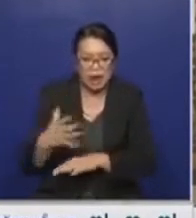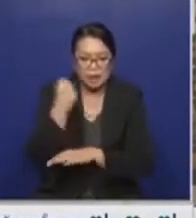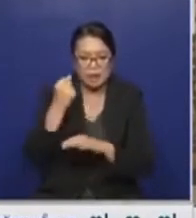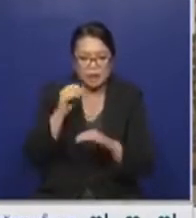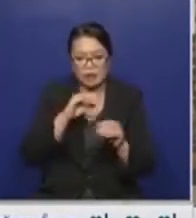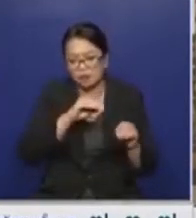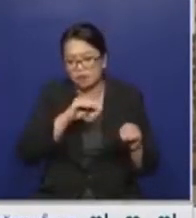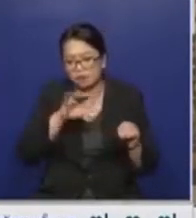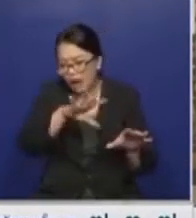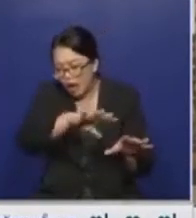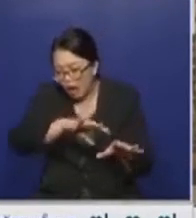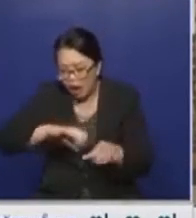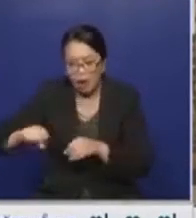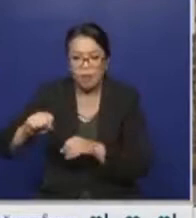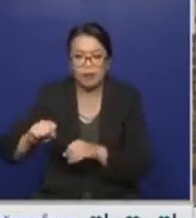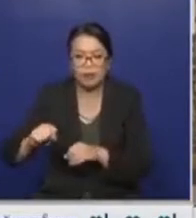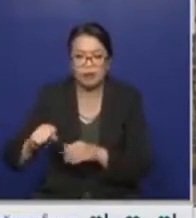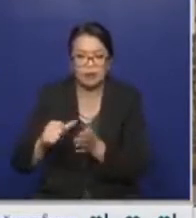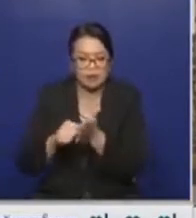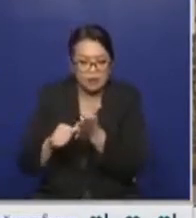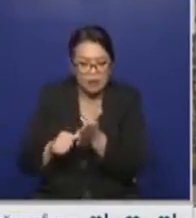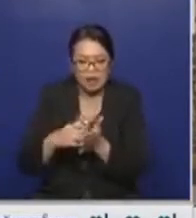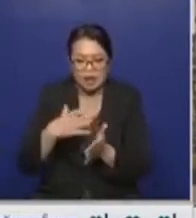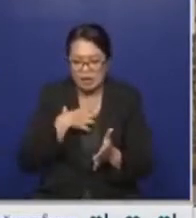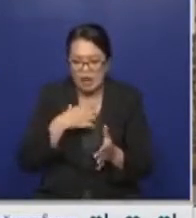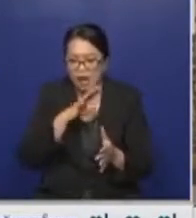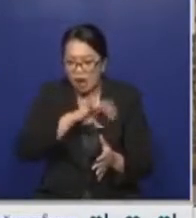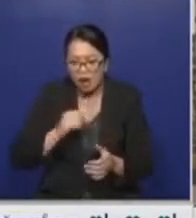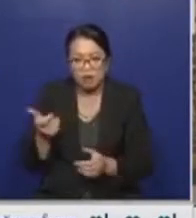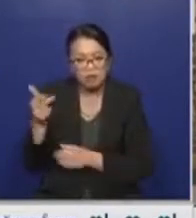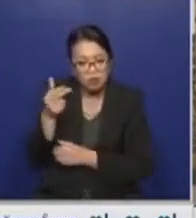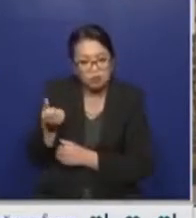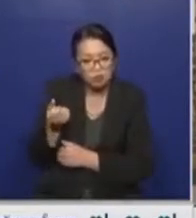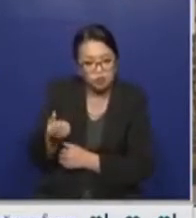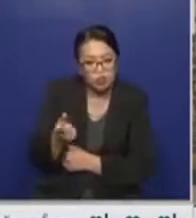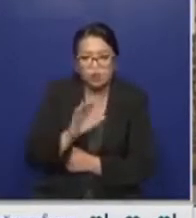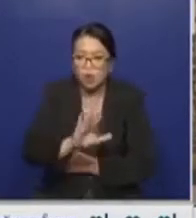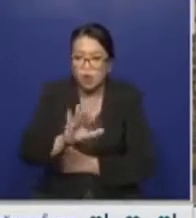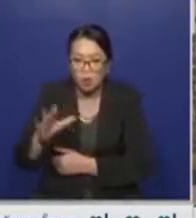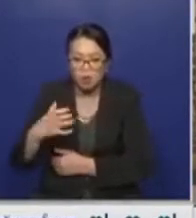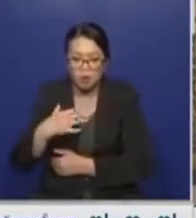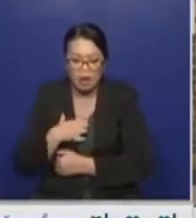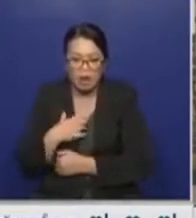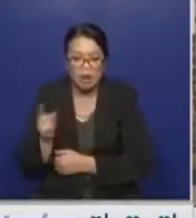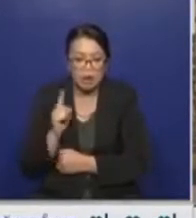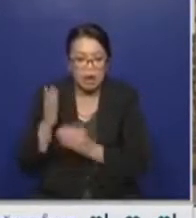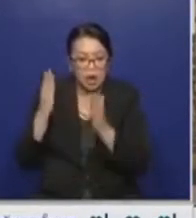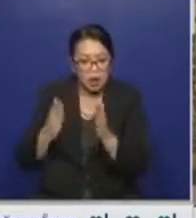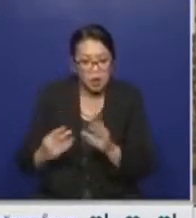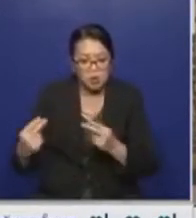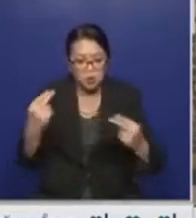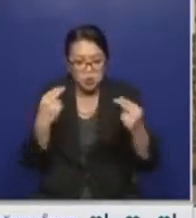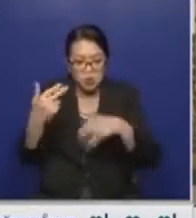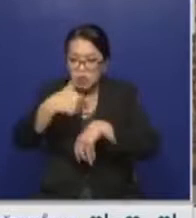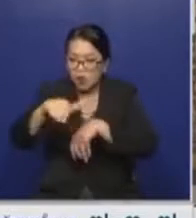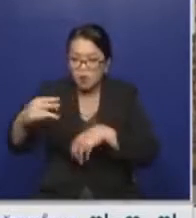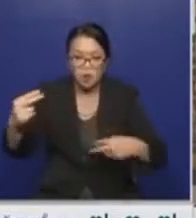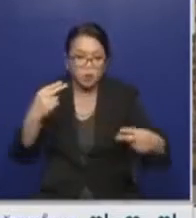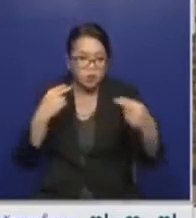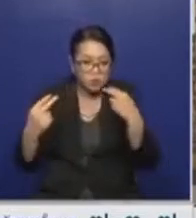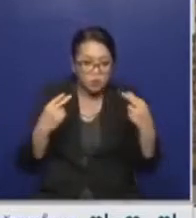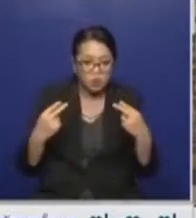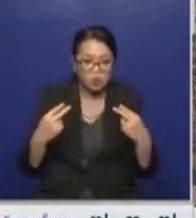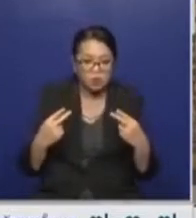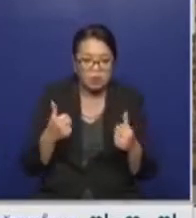ท้องถนนหรือยังไงก็ไม่ทราบหรือจากการไลฟ์สดของท่านที่ท่านอยากจะให้คนที่อยู่ข้างนอก